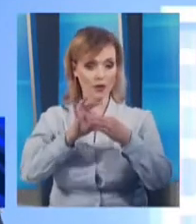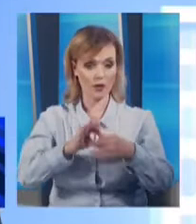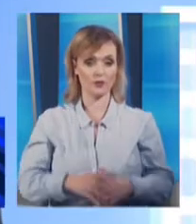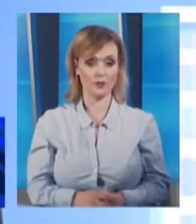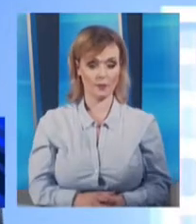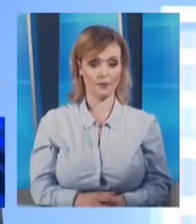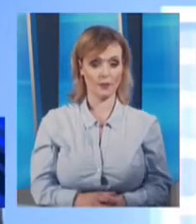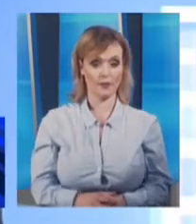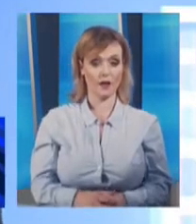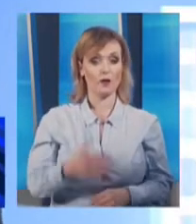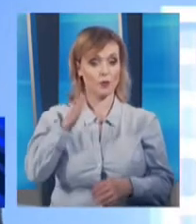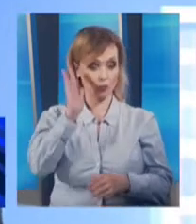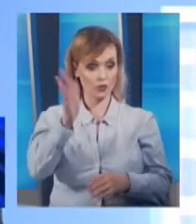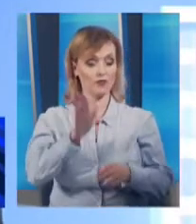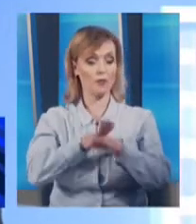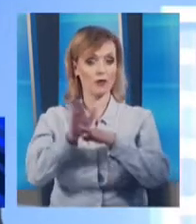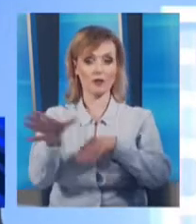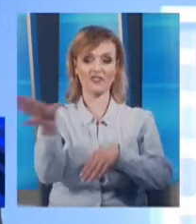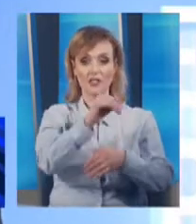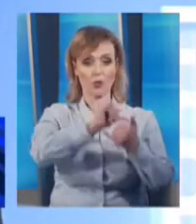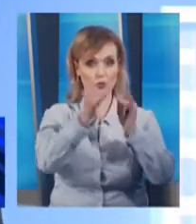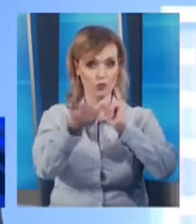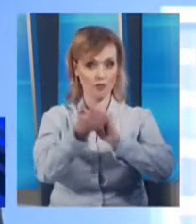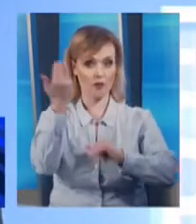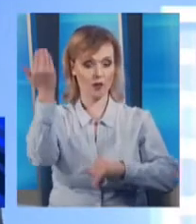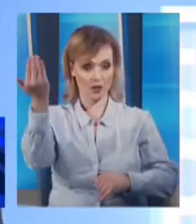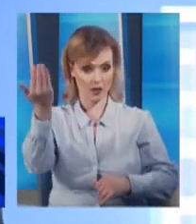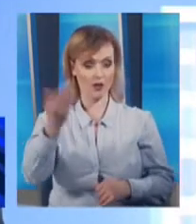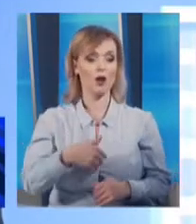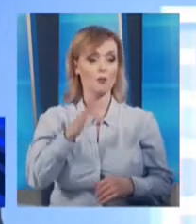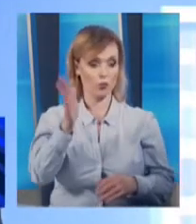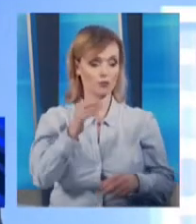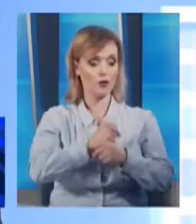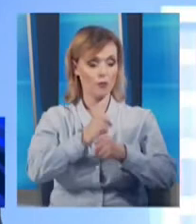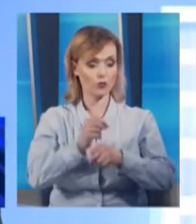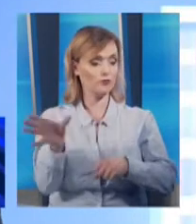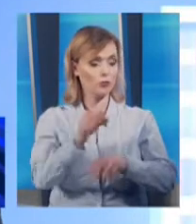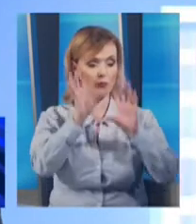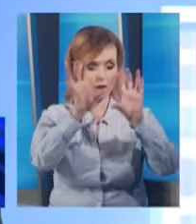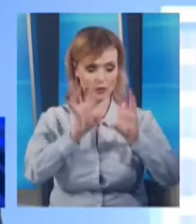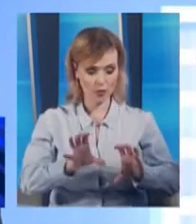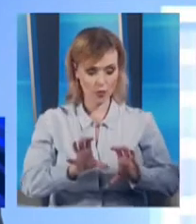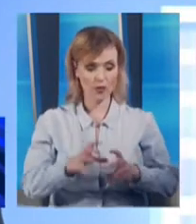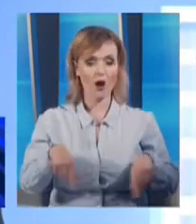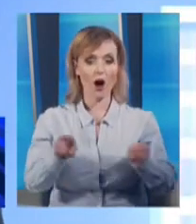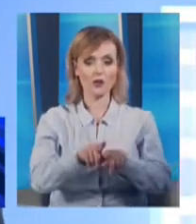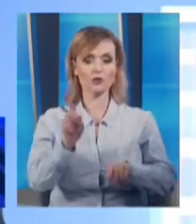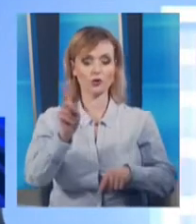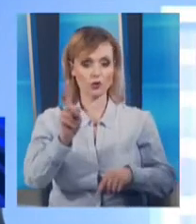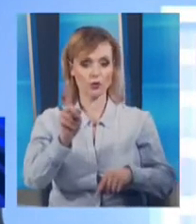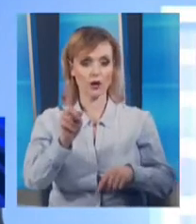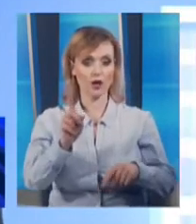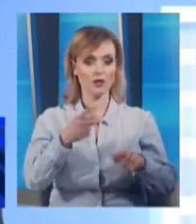întrunind toate condițiile, noi ca parlamentari votând toate legile necesare, astfel ca